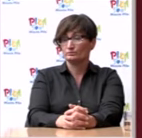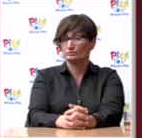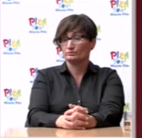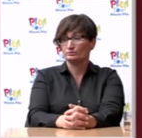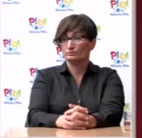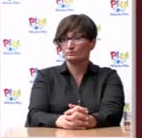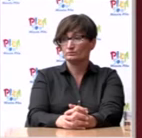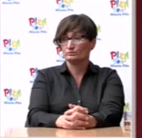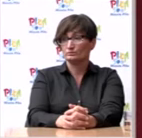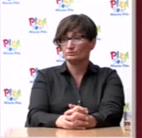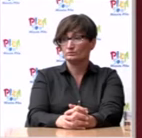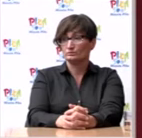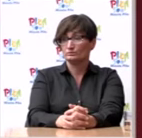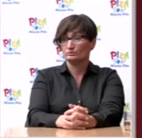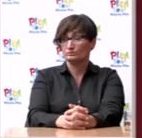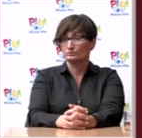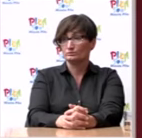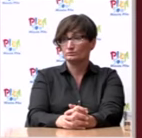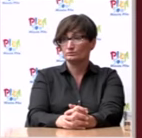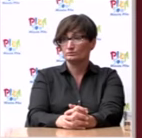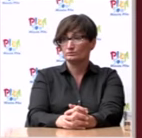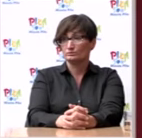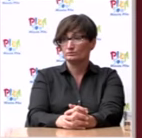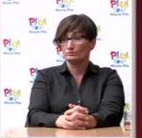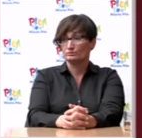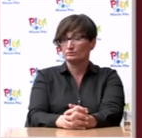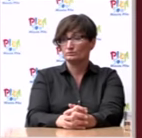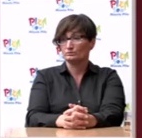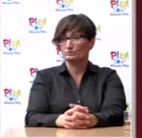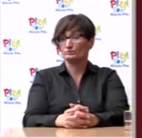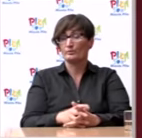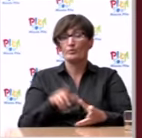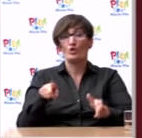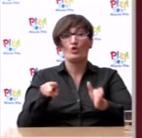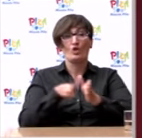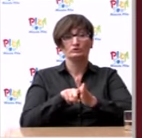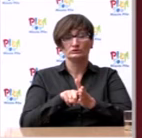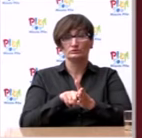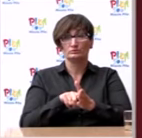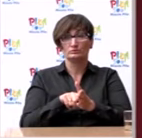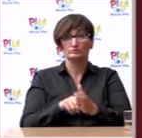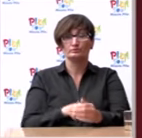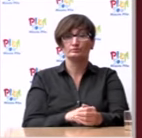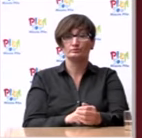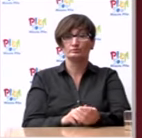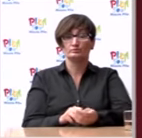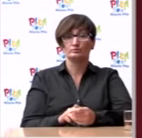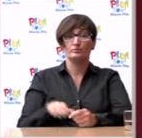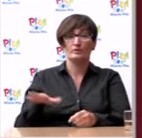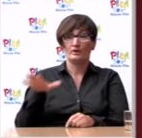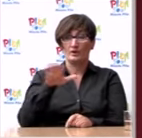Szanowni Państwo, i uchwała o przystąpieniu, 5 takich uchwał. Pierwsze 3 dotyczą uchwał w